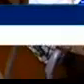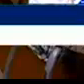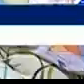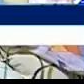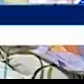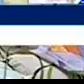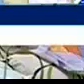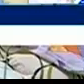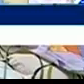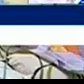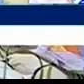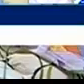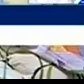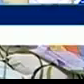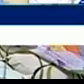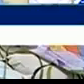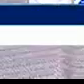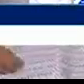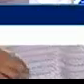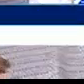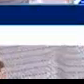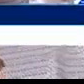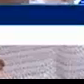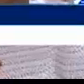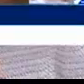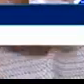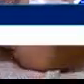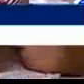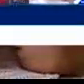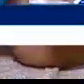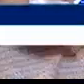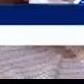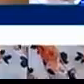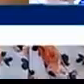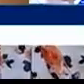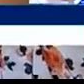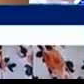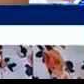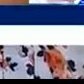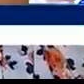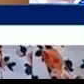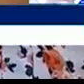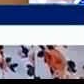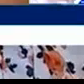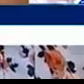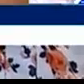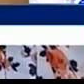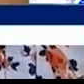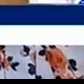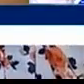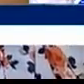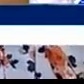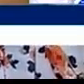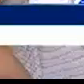ai familiei împart dormitorul. Cu Sofia, cu Nectara, cu tata și cu mama. Dar ți-ai dori o camera ta?